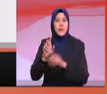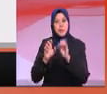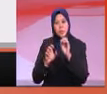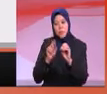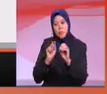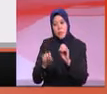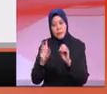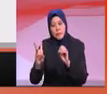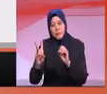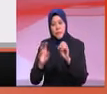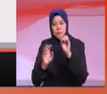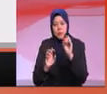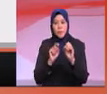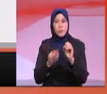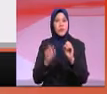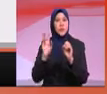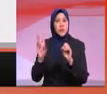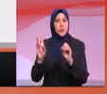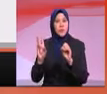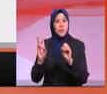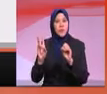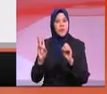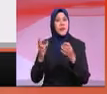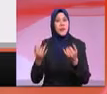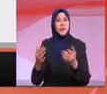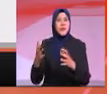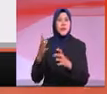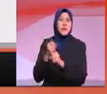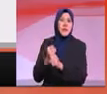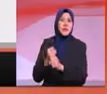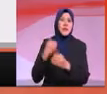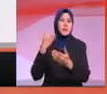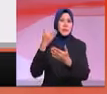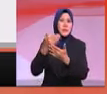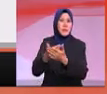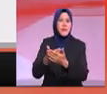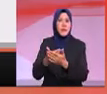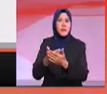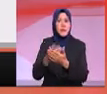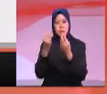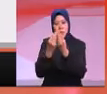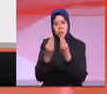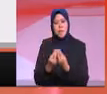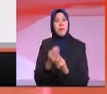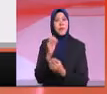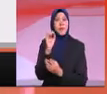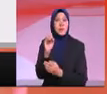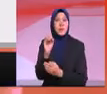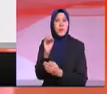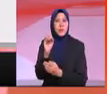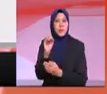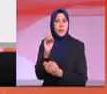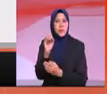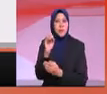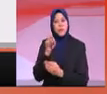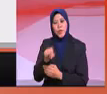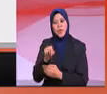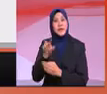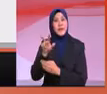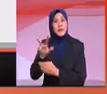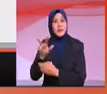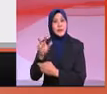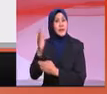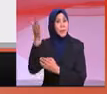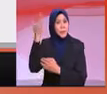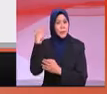0.6, 0.7 dan sampai kita mencapai kadar sifar ketika 0.3.